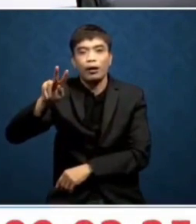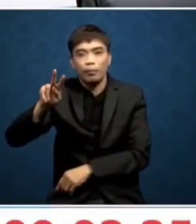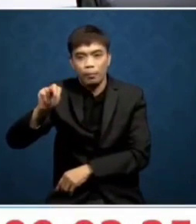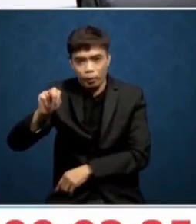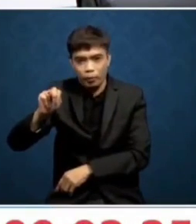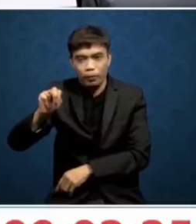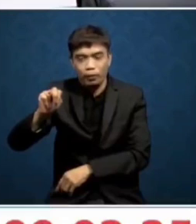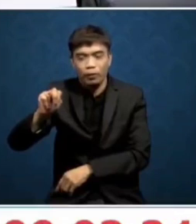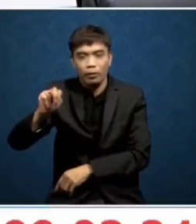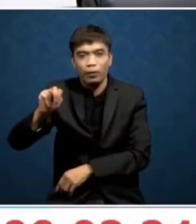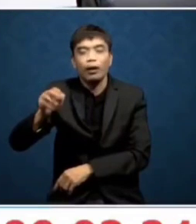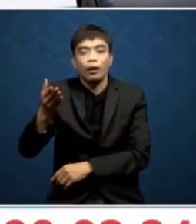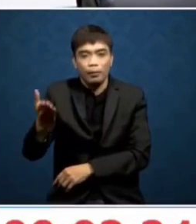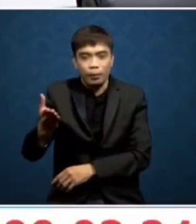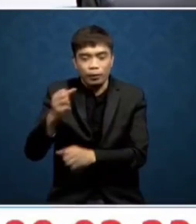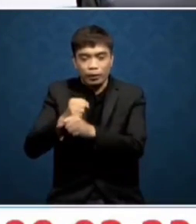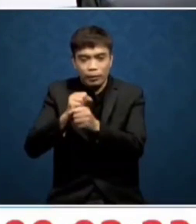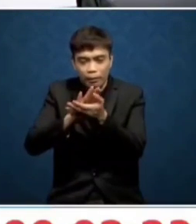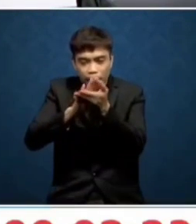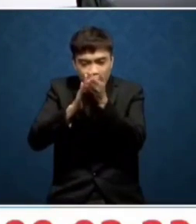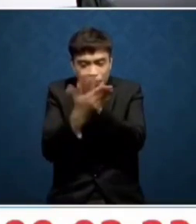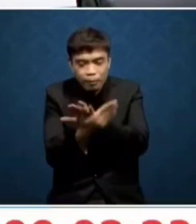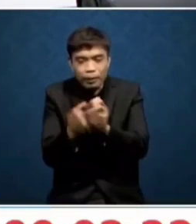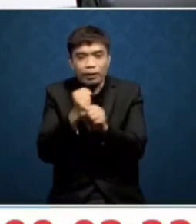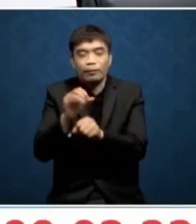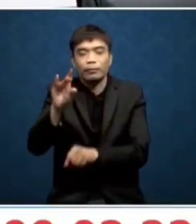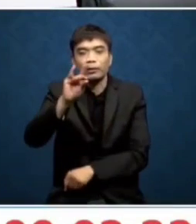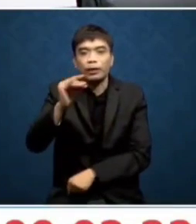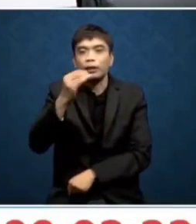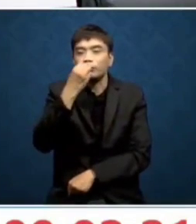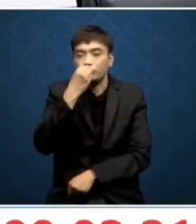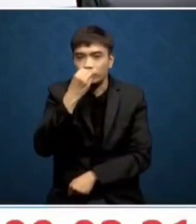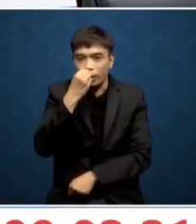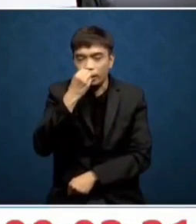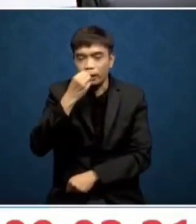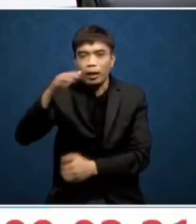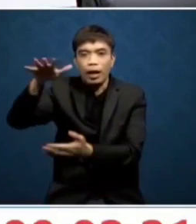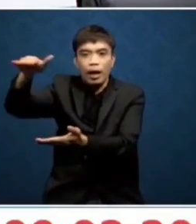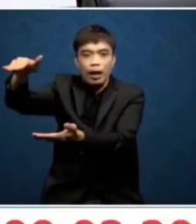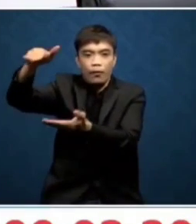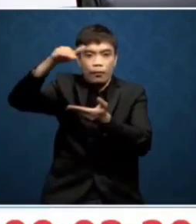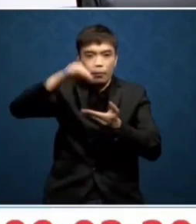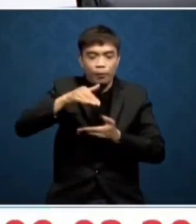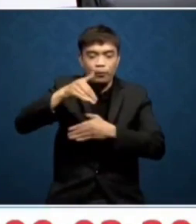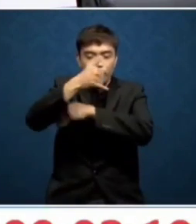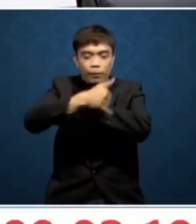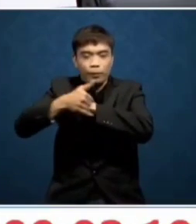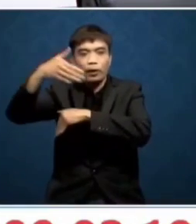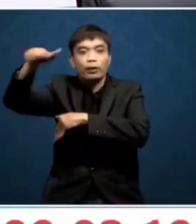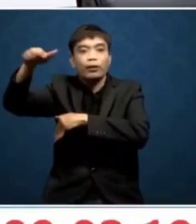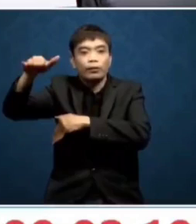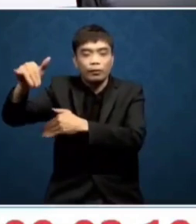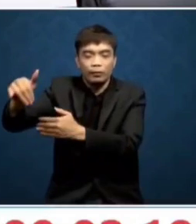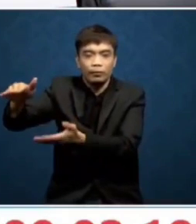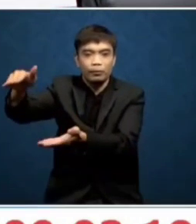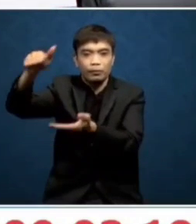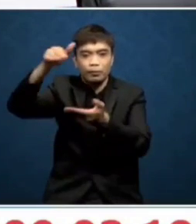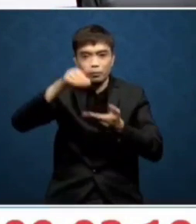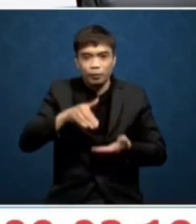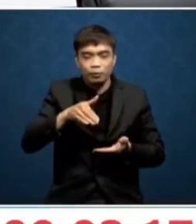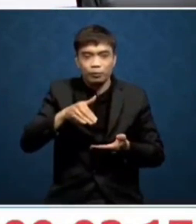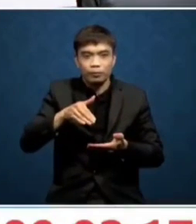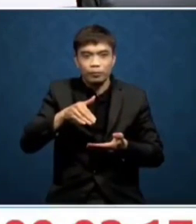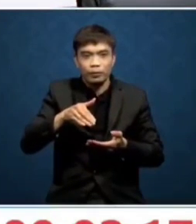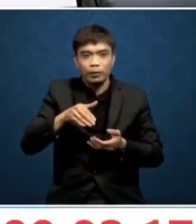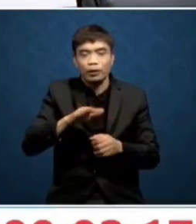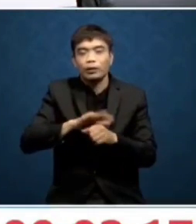ใหกระสวงภานิพยายรนะทบทวรกฎหมายและระเบีบข้อปริ referralsการนำเกราสินค้าจากตามประเทศที่ส่ผกระทบตอเกษตต again,โดยเฉพาะชาวประ